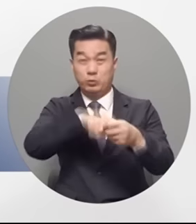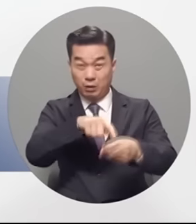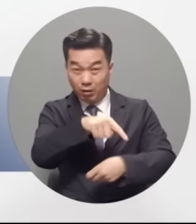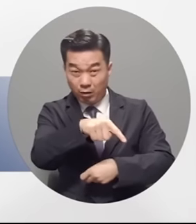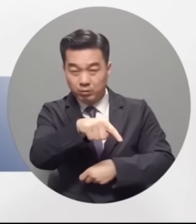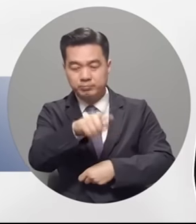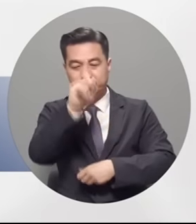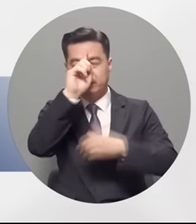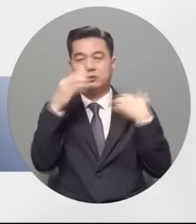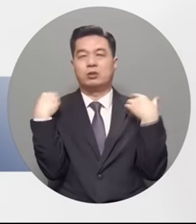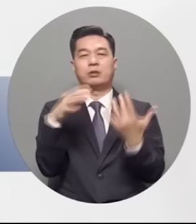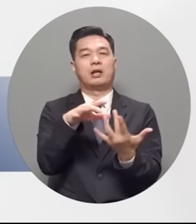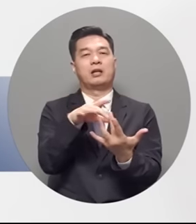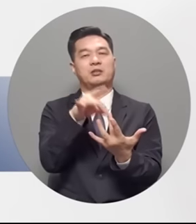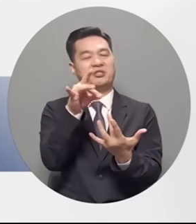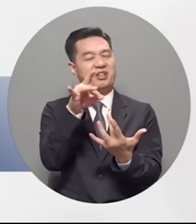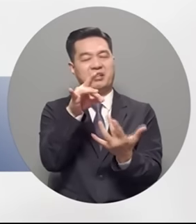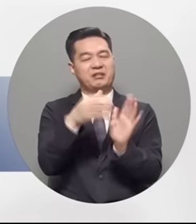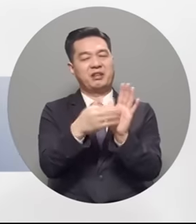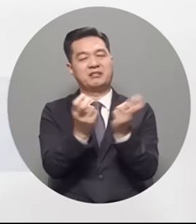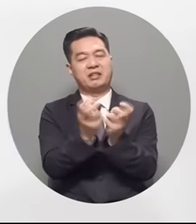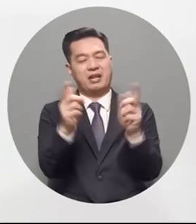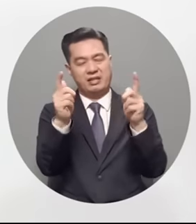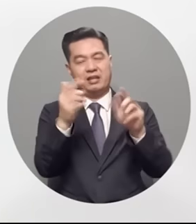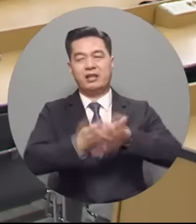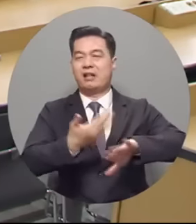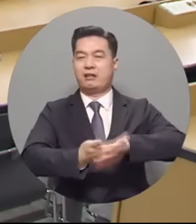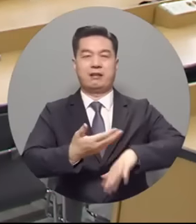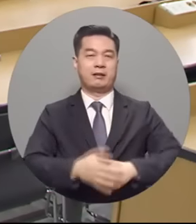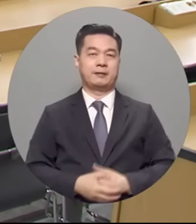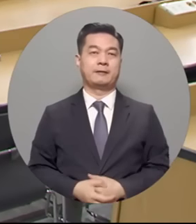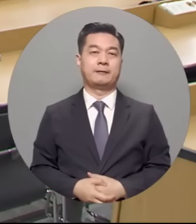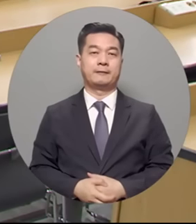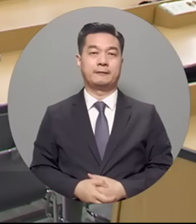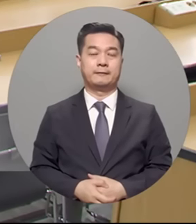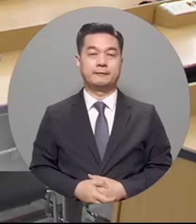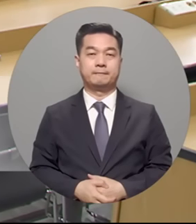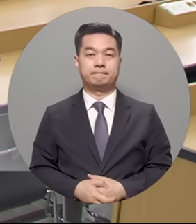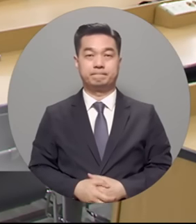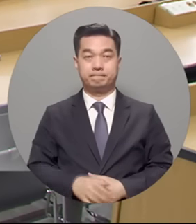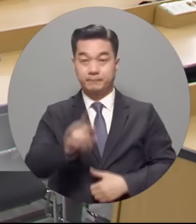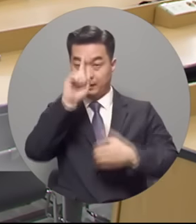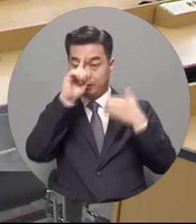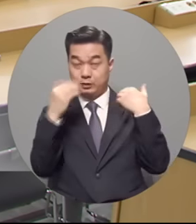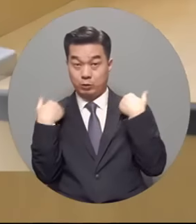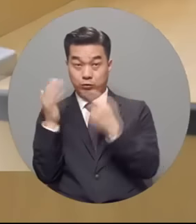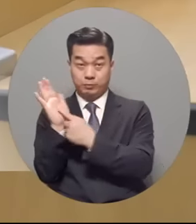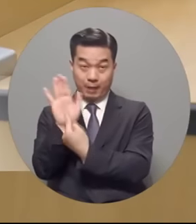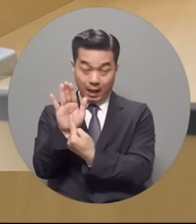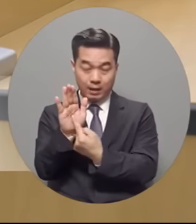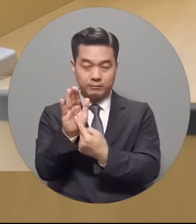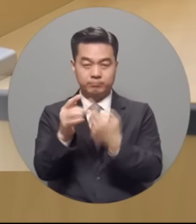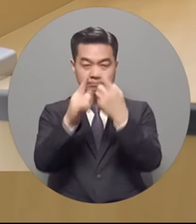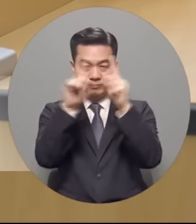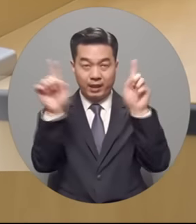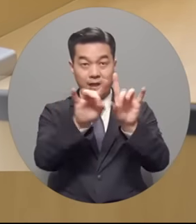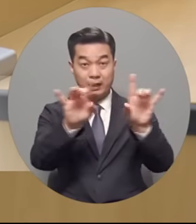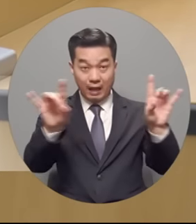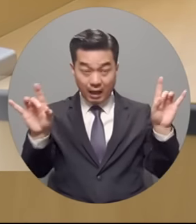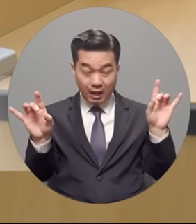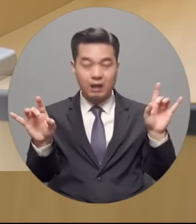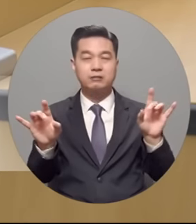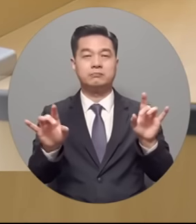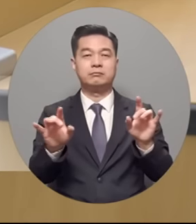정부가 선택할 수 있는 대안이 아닙니다. 정부는 대학들의 의대 정원을 반영한 대입 전형 시행